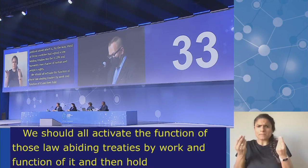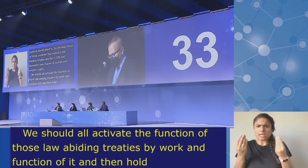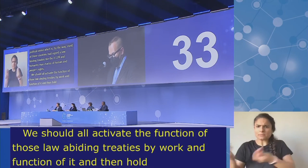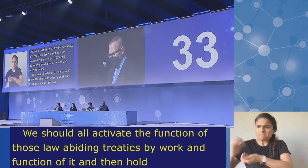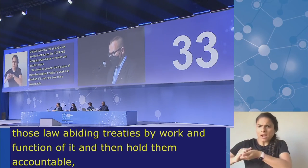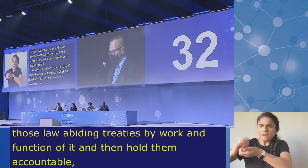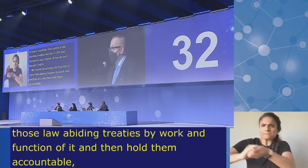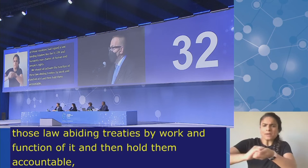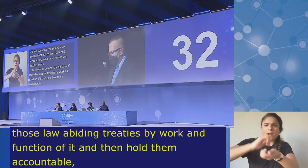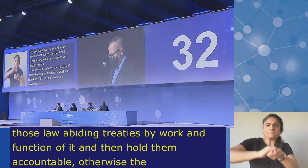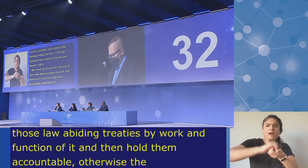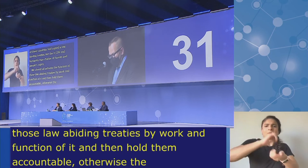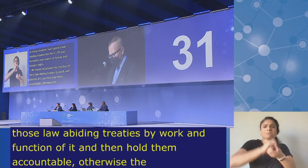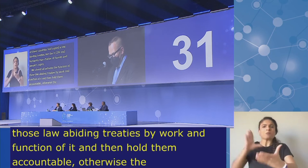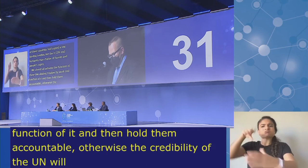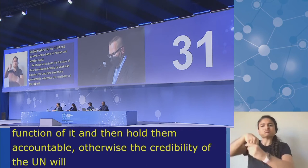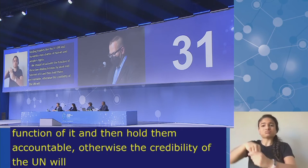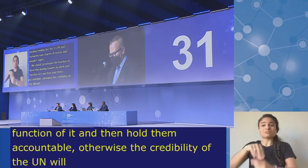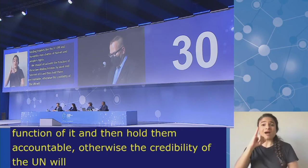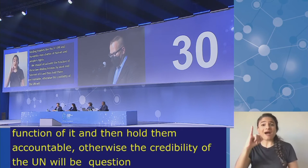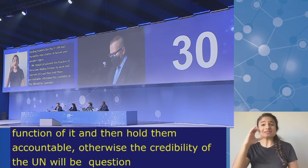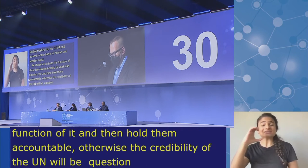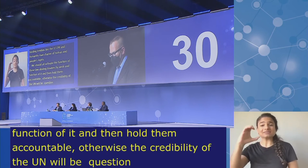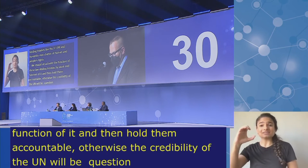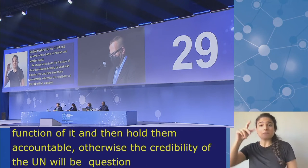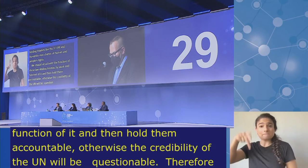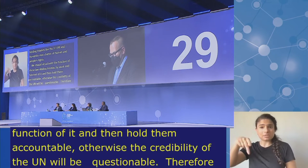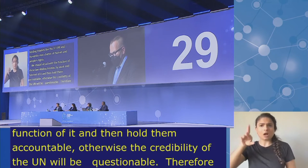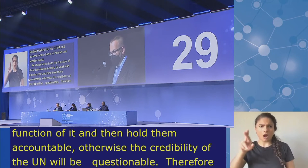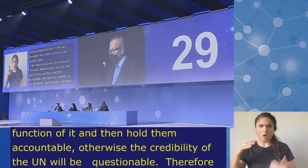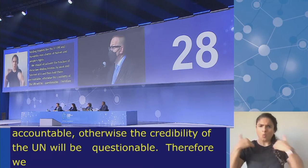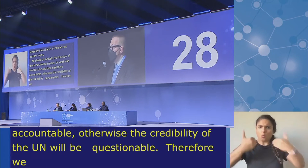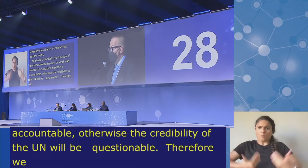соблюдать международные права. Мы должны принимать такие документы и